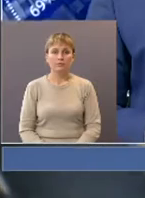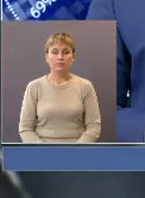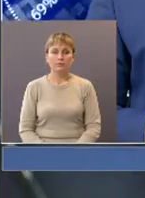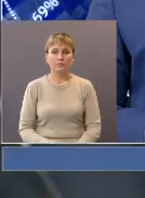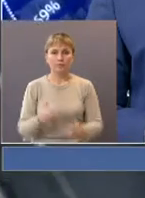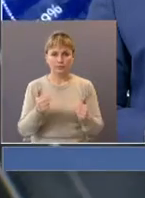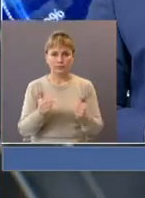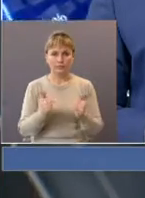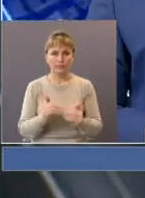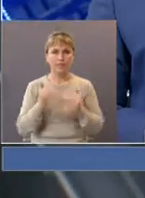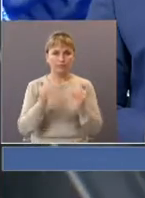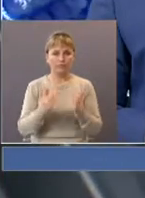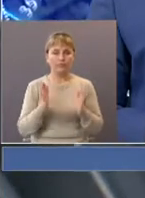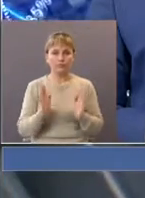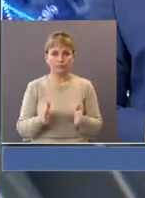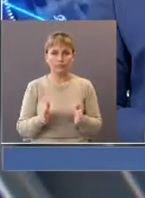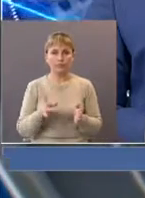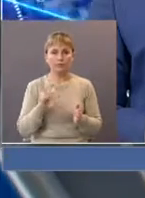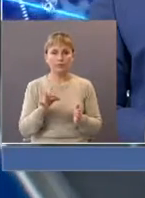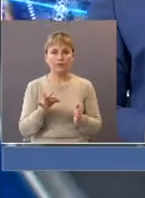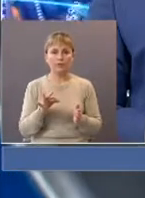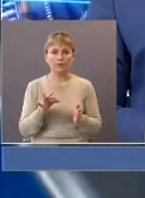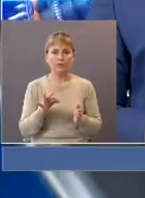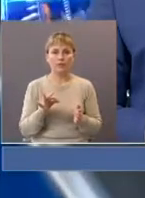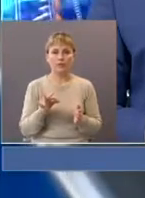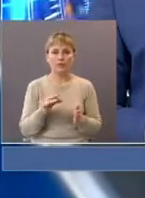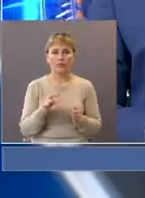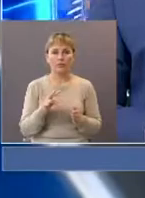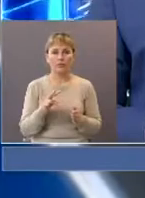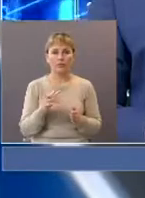Безусловно, подорожание оно будет, но небольших размеров.